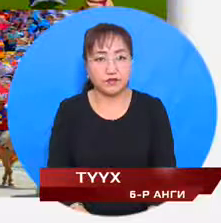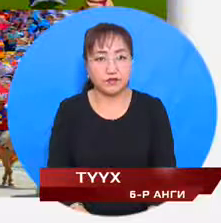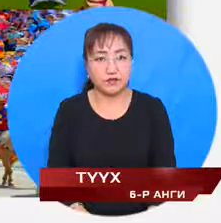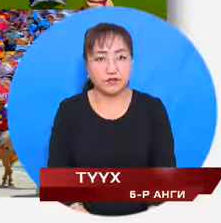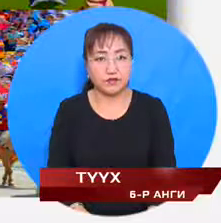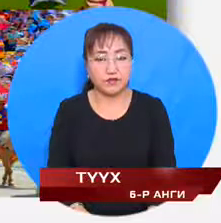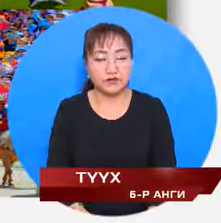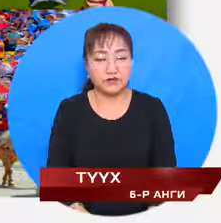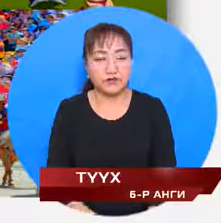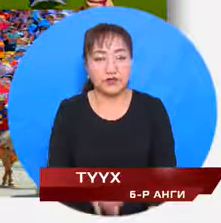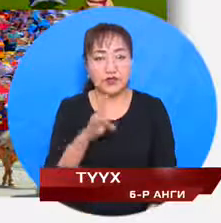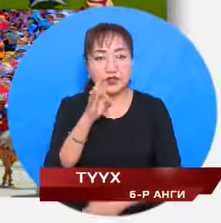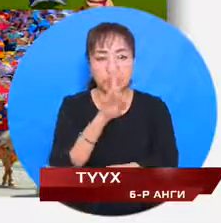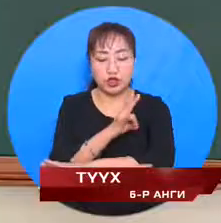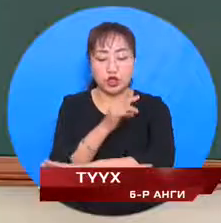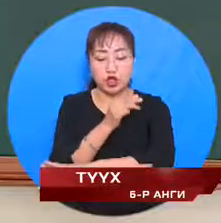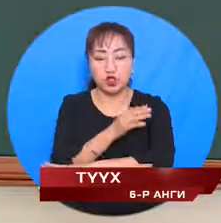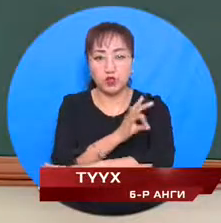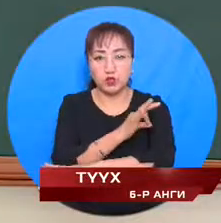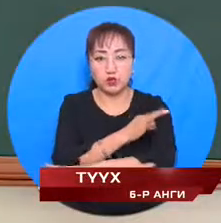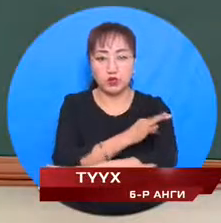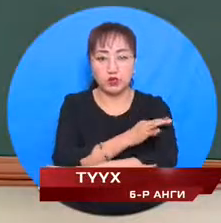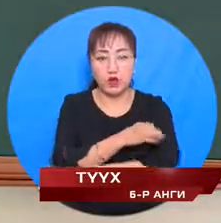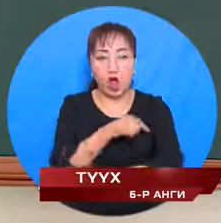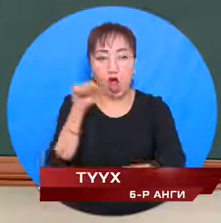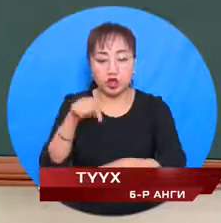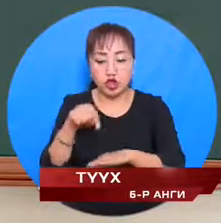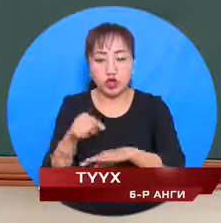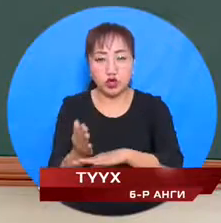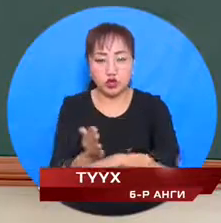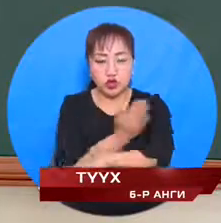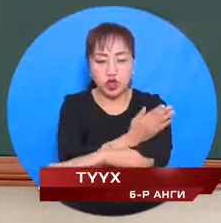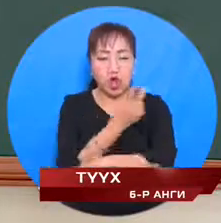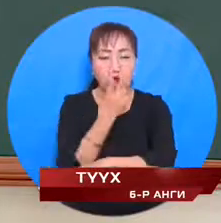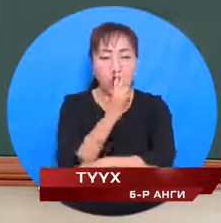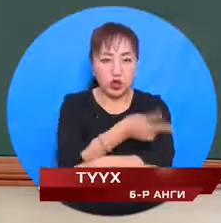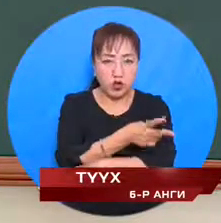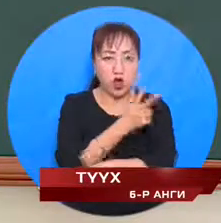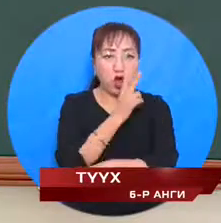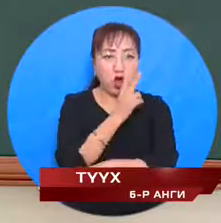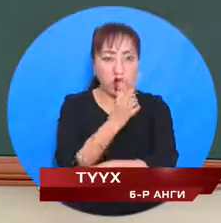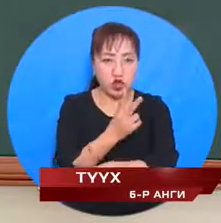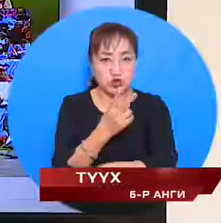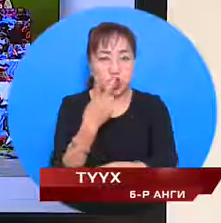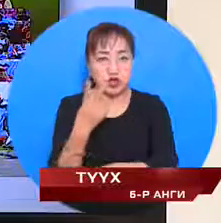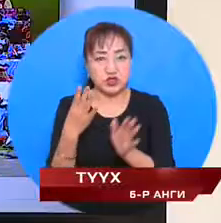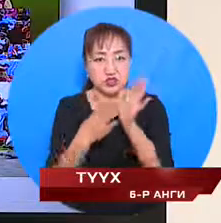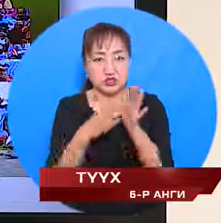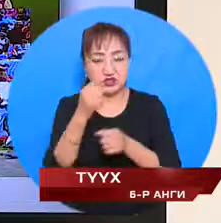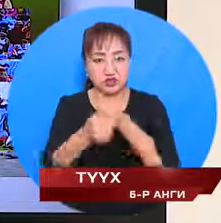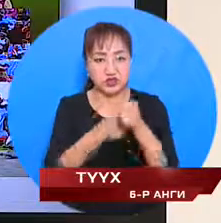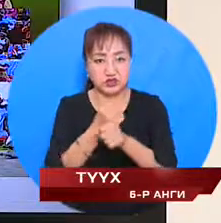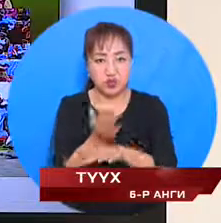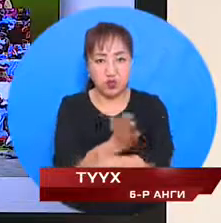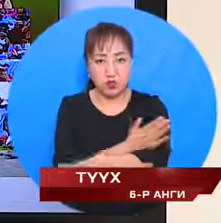За, тэгвэл нийтийн тоолын өмнөх буюу одоогоос 2229 жилийн тэртээ бол Монголд энэ анхны төрт улсын Хүннү гүрэн